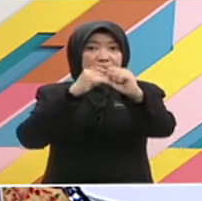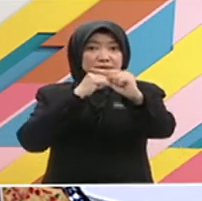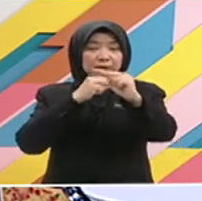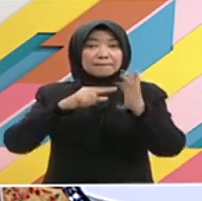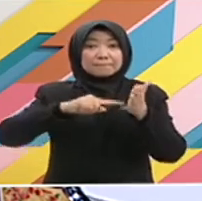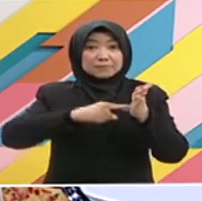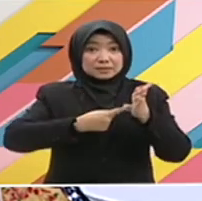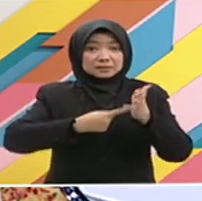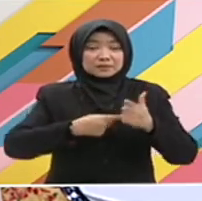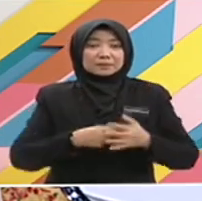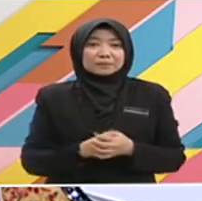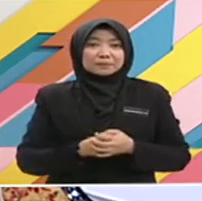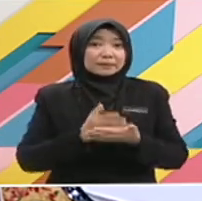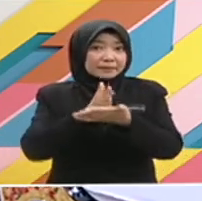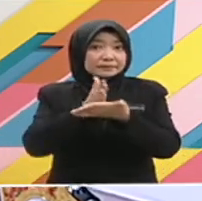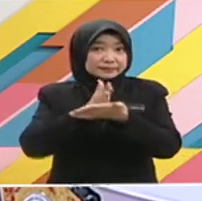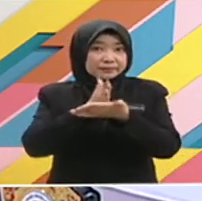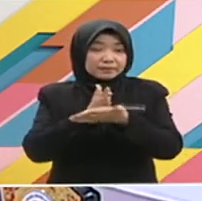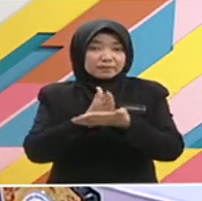Garisan paksi ni adalah garisan tengah.